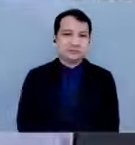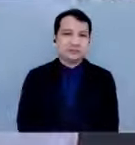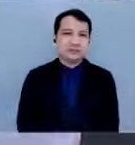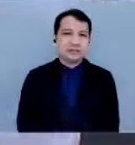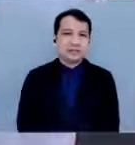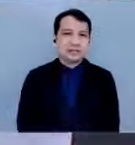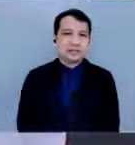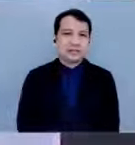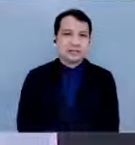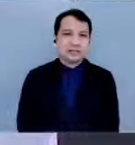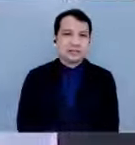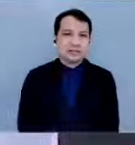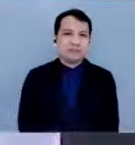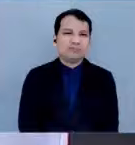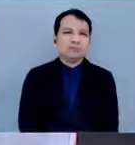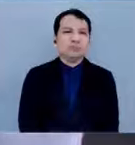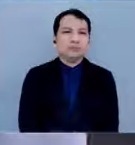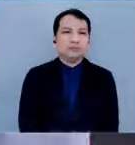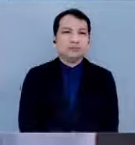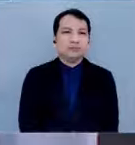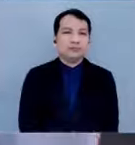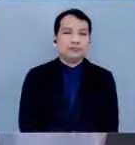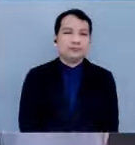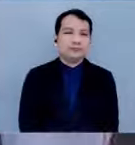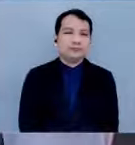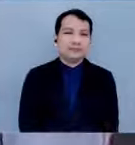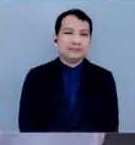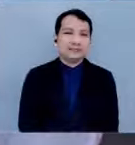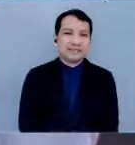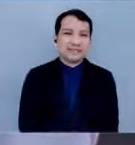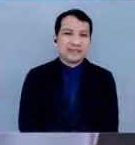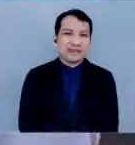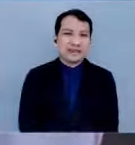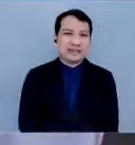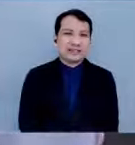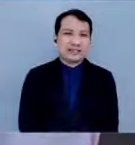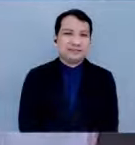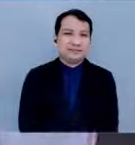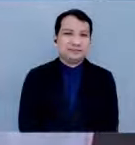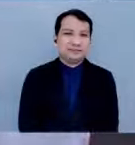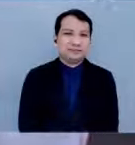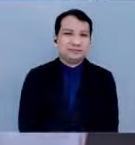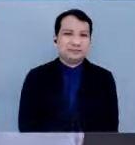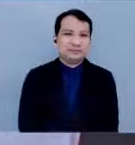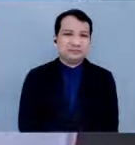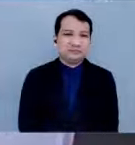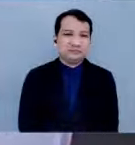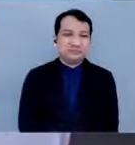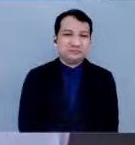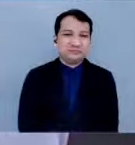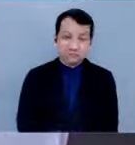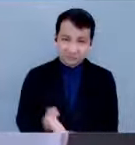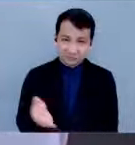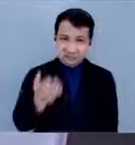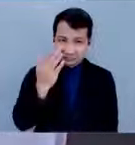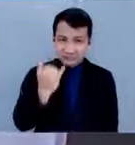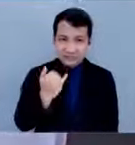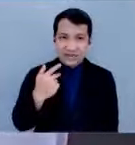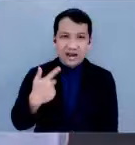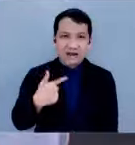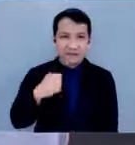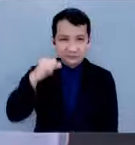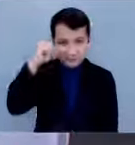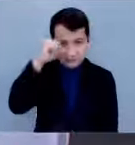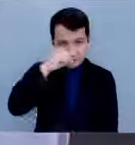troupe. Pag-ili lang ngayon. Yan, natapos ko po yan. Yeah, that's why may mga scholars kaming